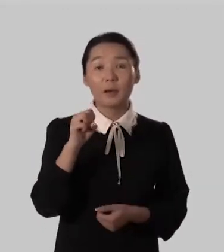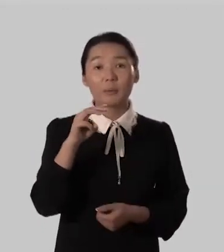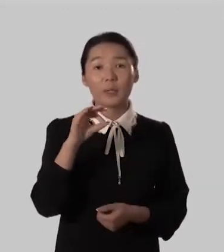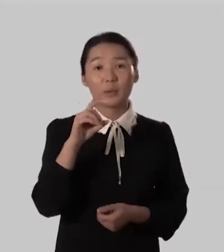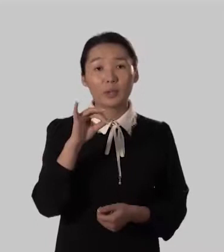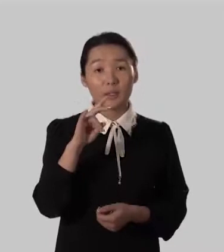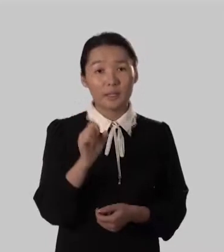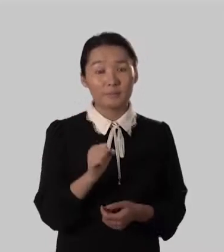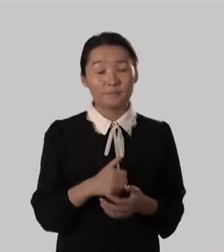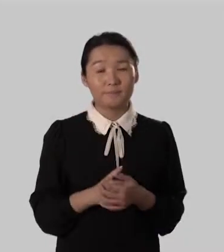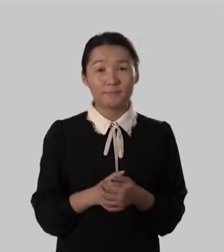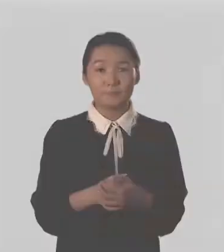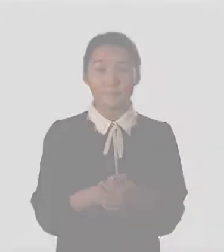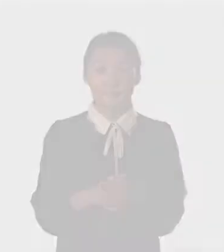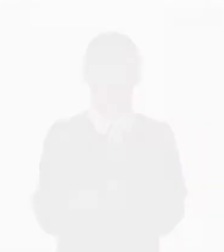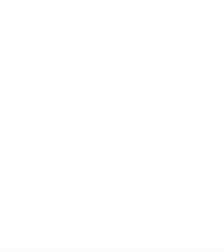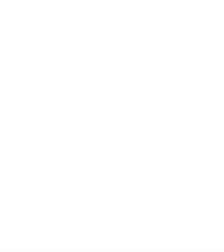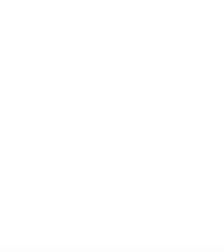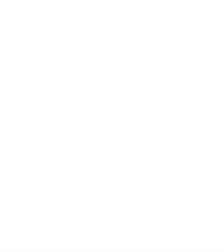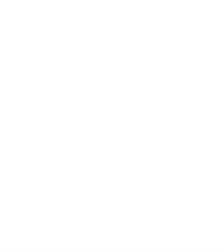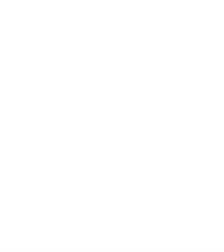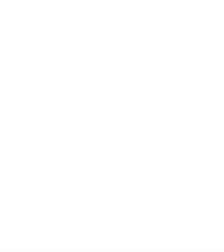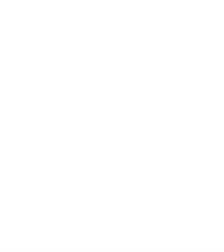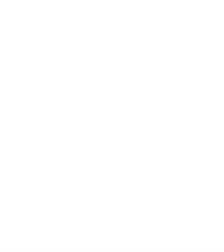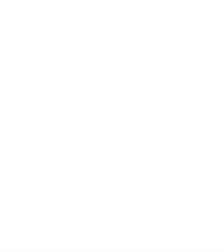татьяна алексеевна мото hanoi